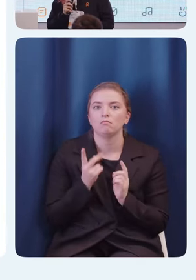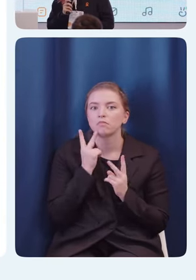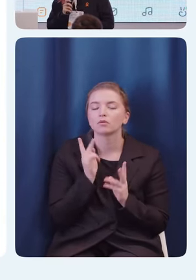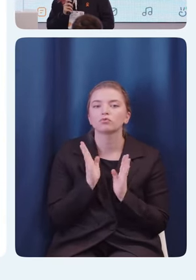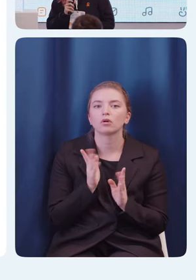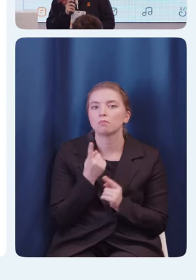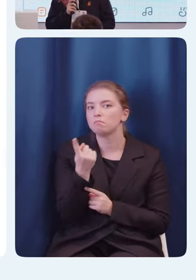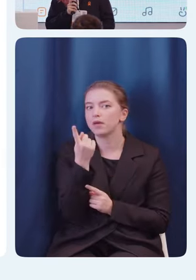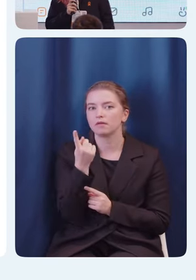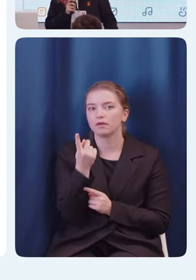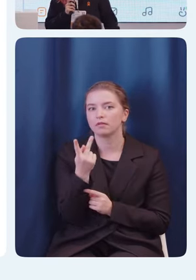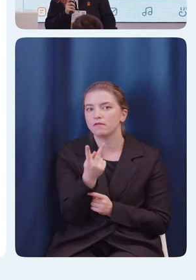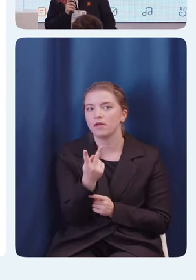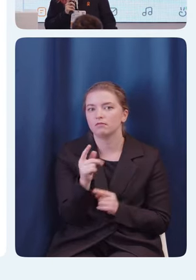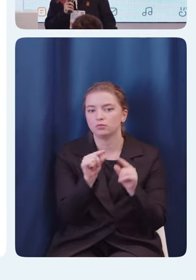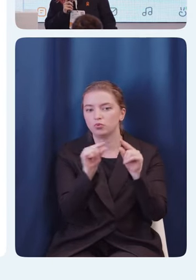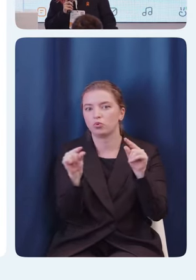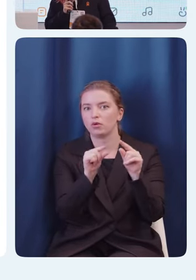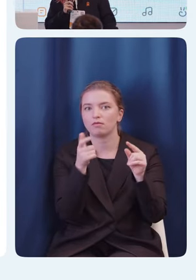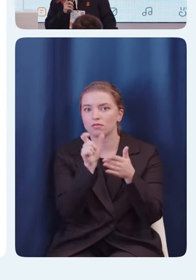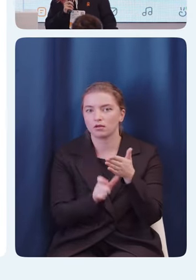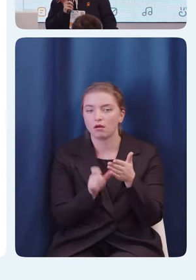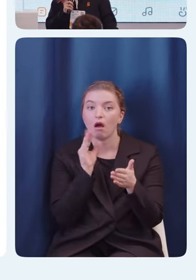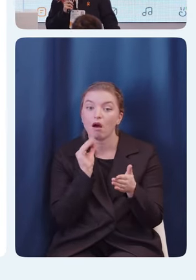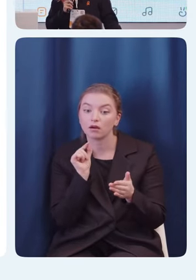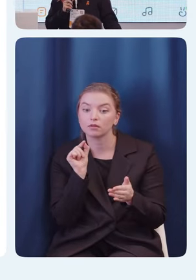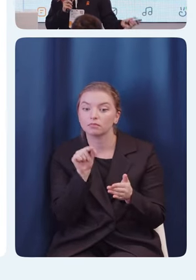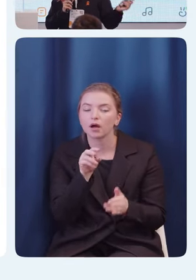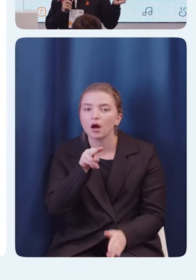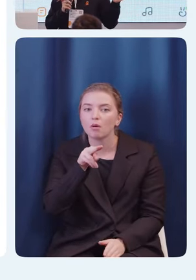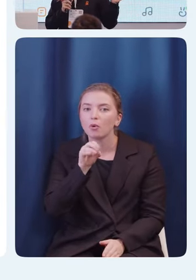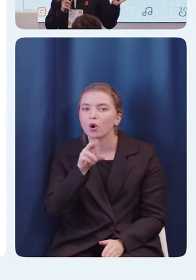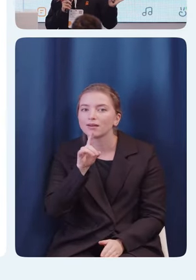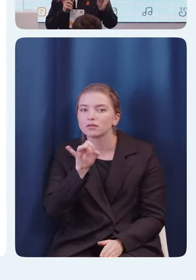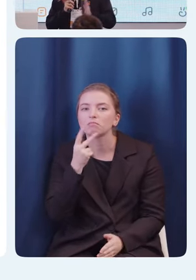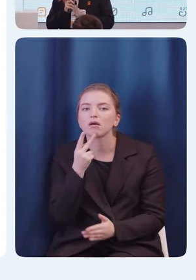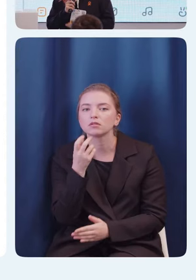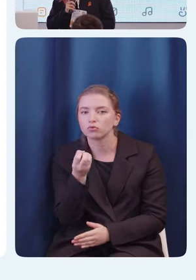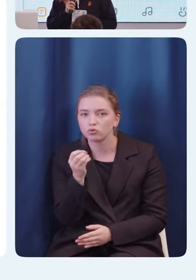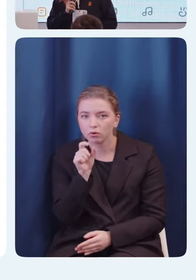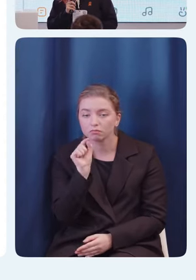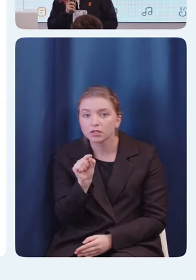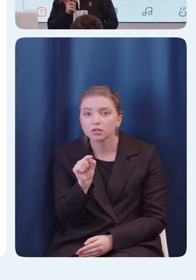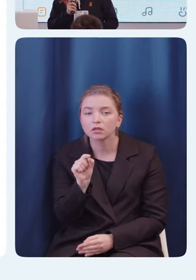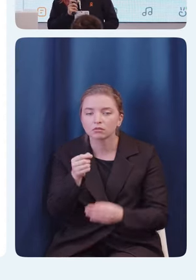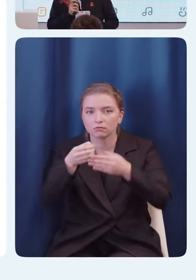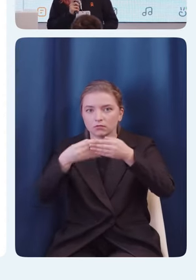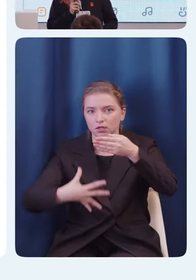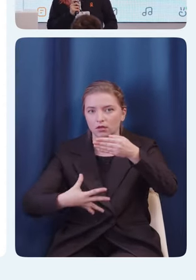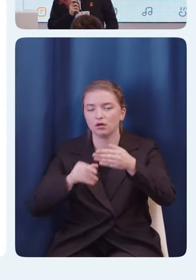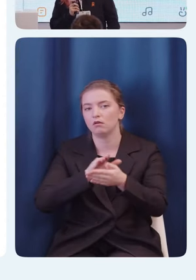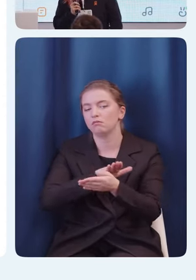несколько строк текста. И после нажатия на «Показать еще» пользователь открывает полный текст